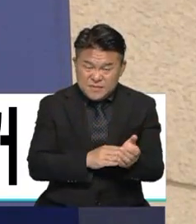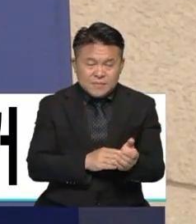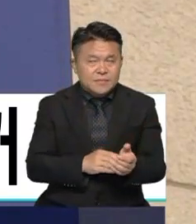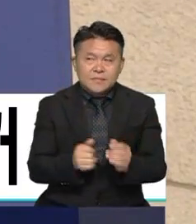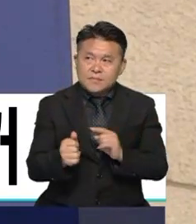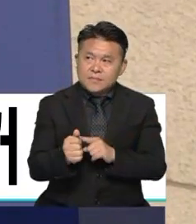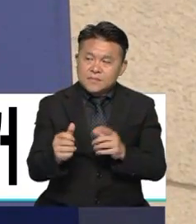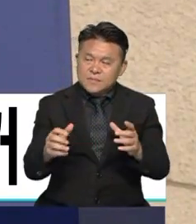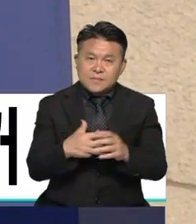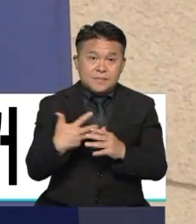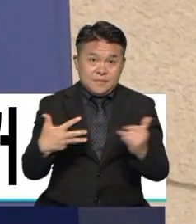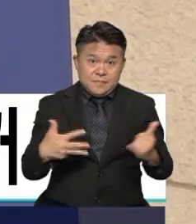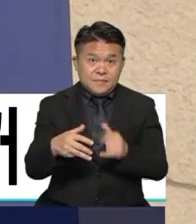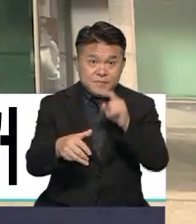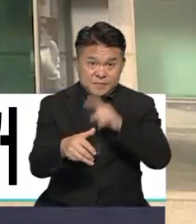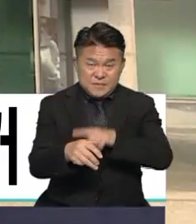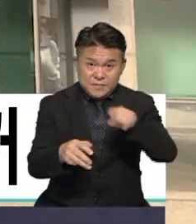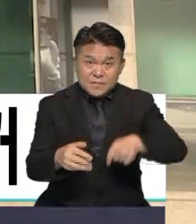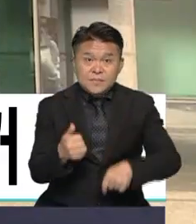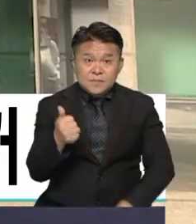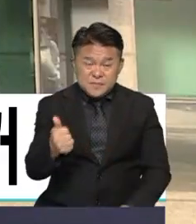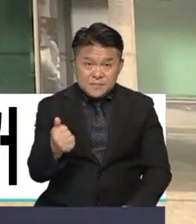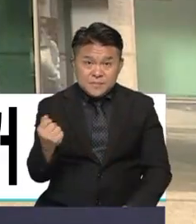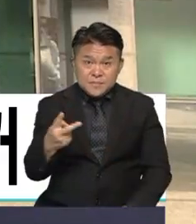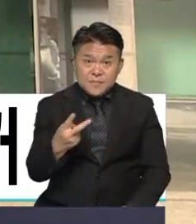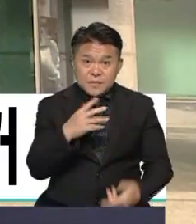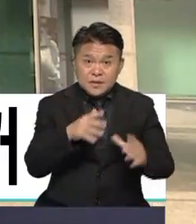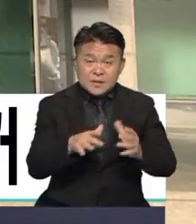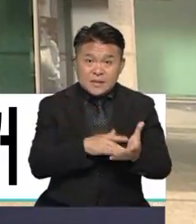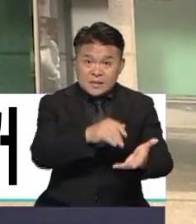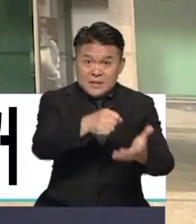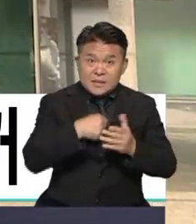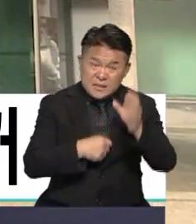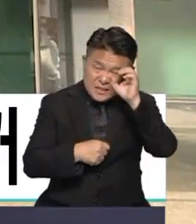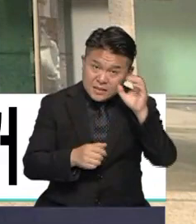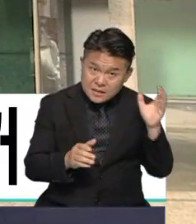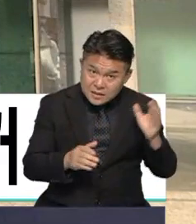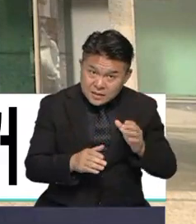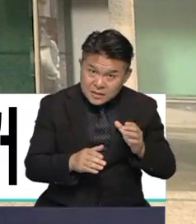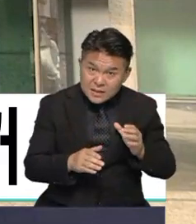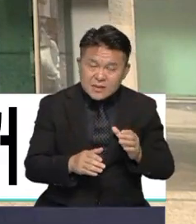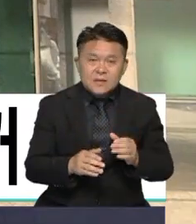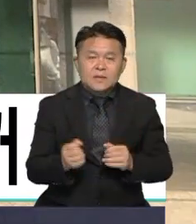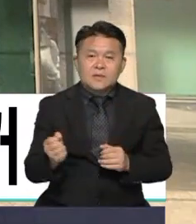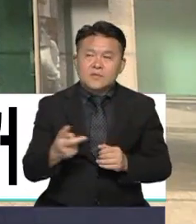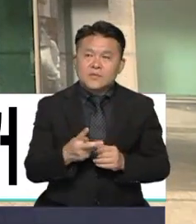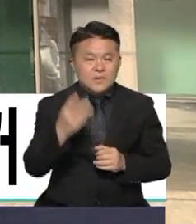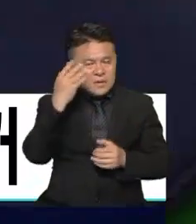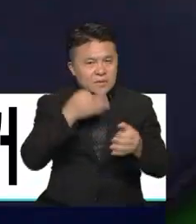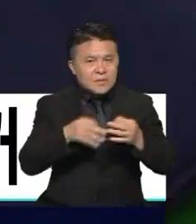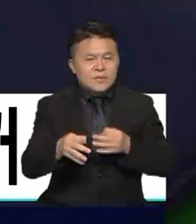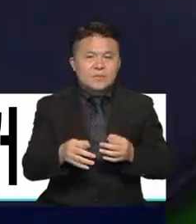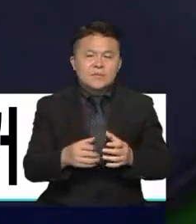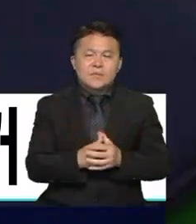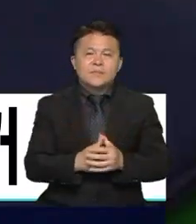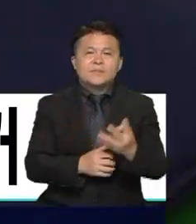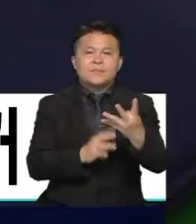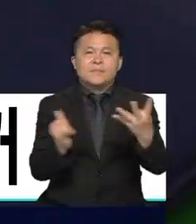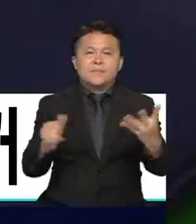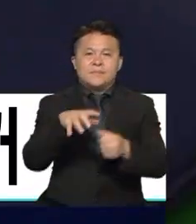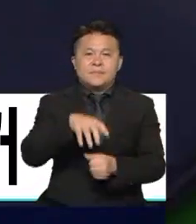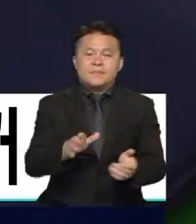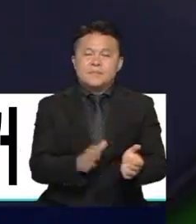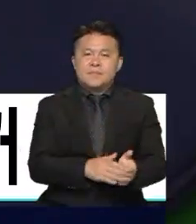총책 a씨 등 8명을 검거하고이 가운데 a씨와 필리핀에서 마약을 들여온 아르바이트생 국내 유통책 등